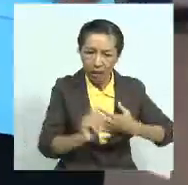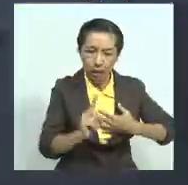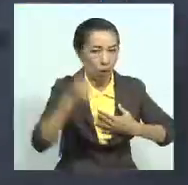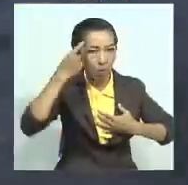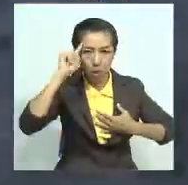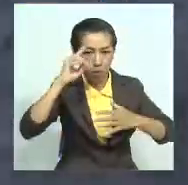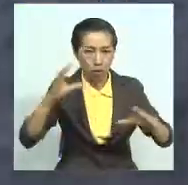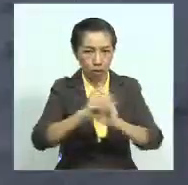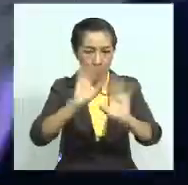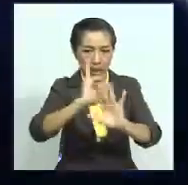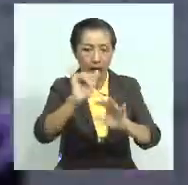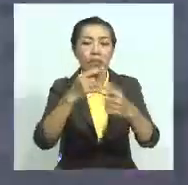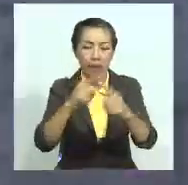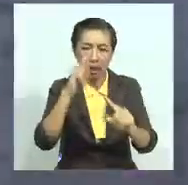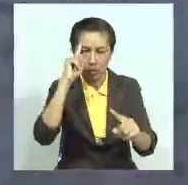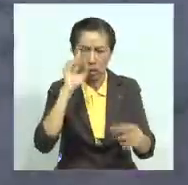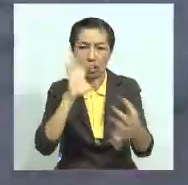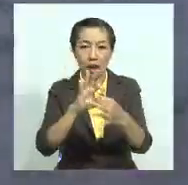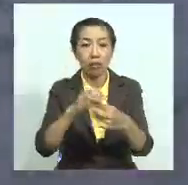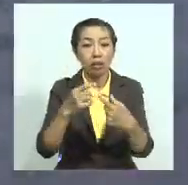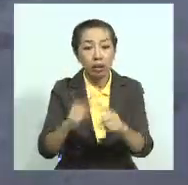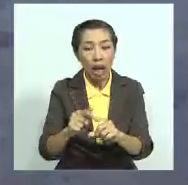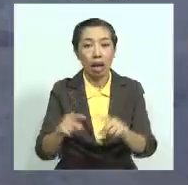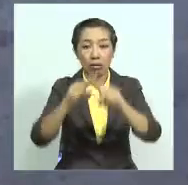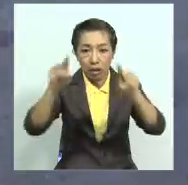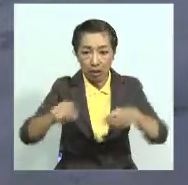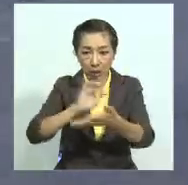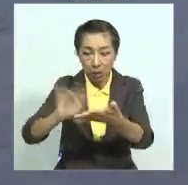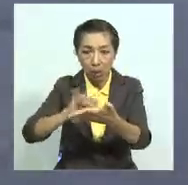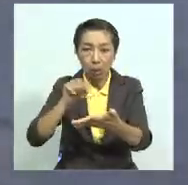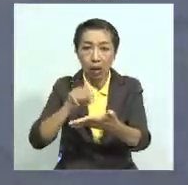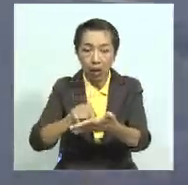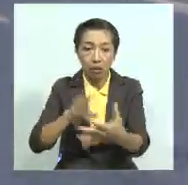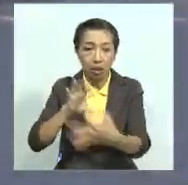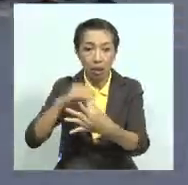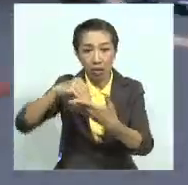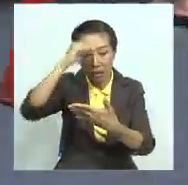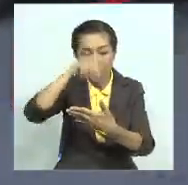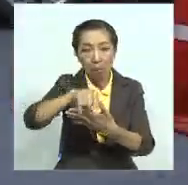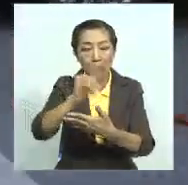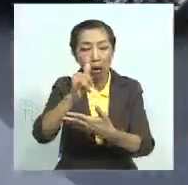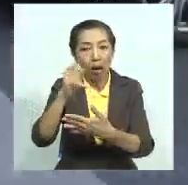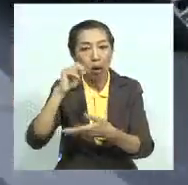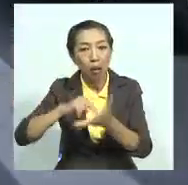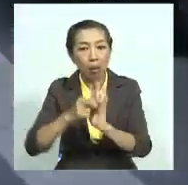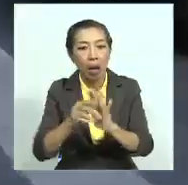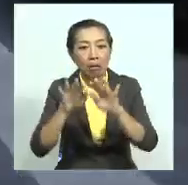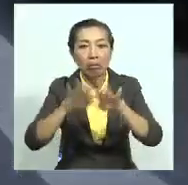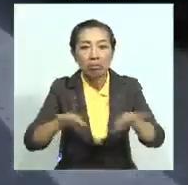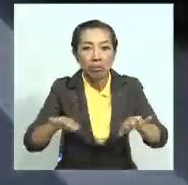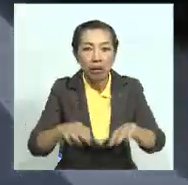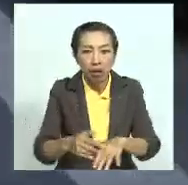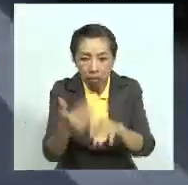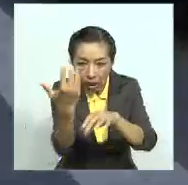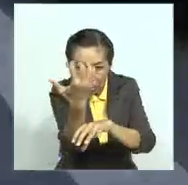ไรก็ตามครับก็ยังมีความเป็นห่วงนะครับว่าหากใช้อีบุ๊กไปนานๆเนี่ยก็จะกลายเป็นว่าไปส่งเสริมเนี่ยให้เด็กอยู่หน้าจอวันละ 7-10 ชั่วโม